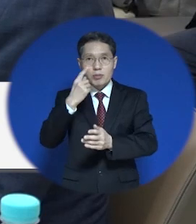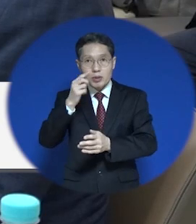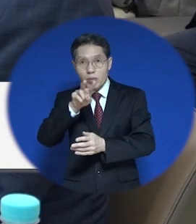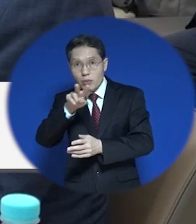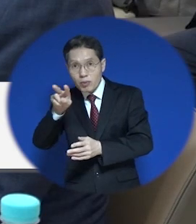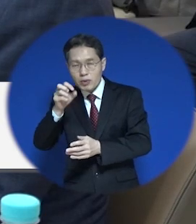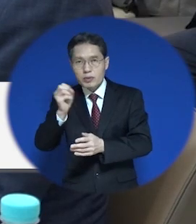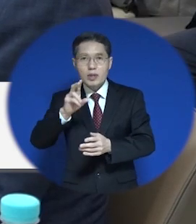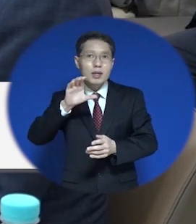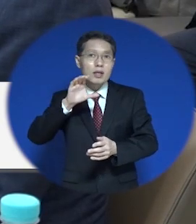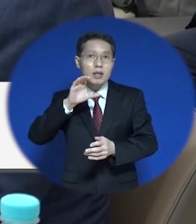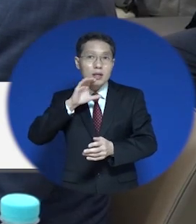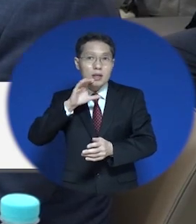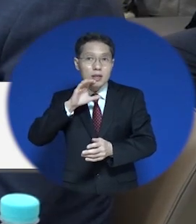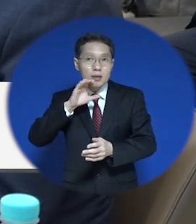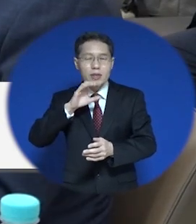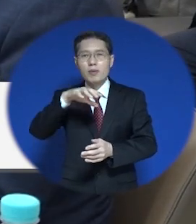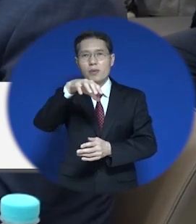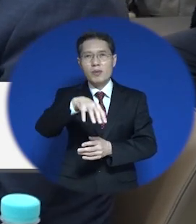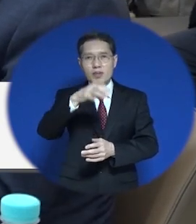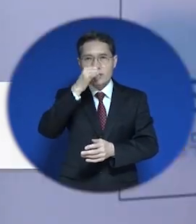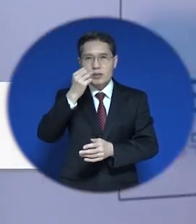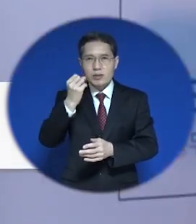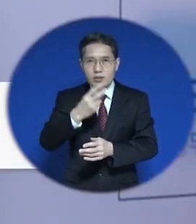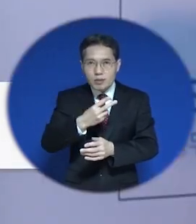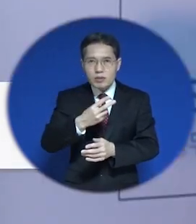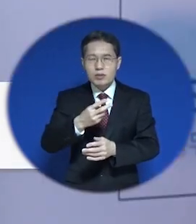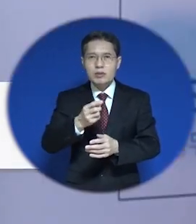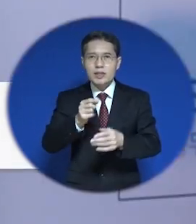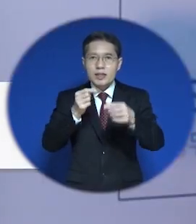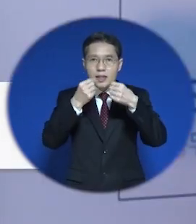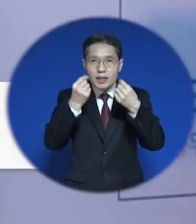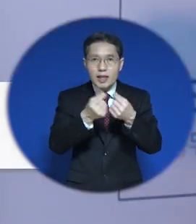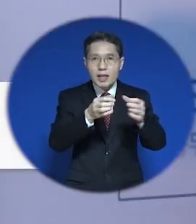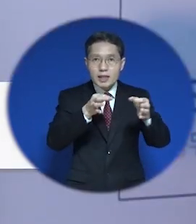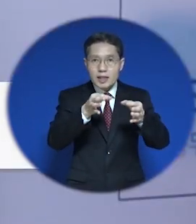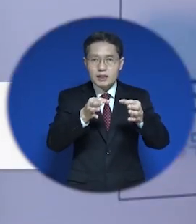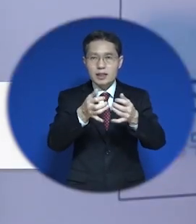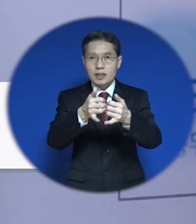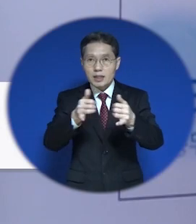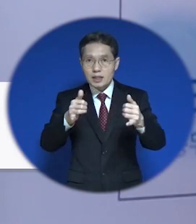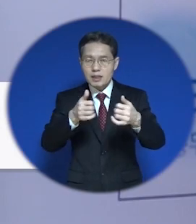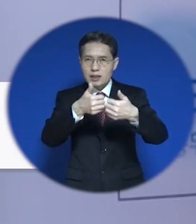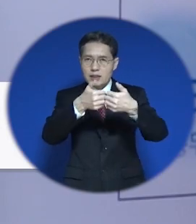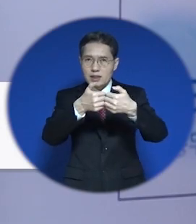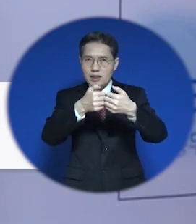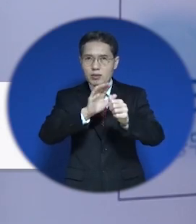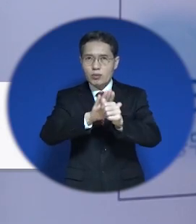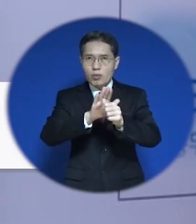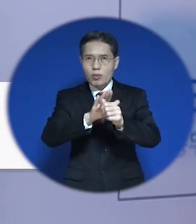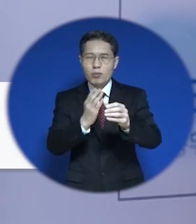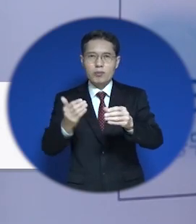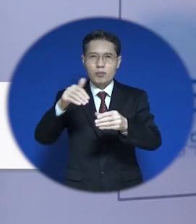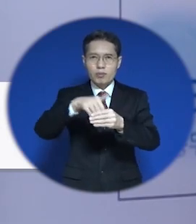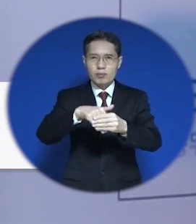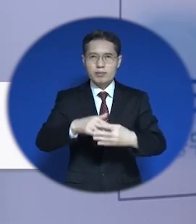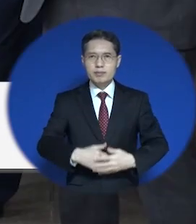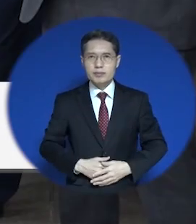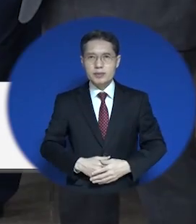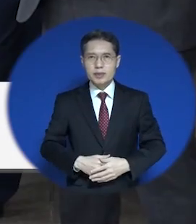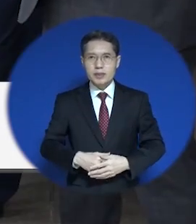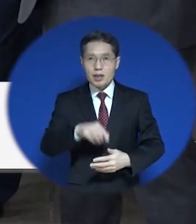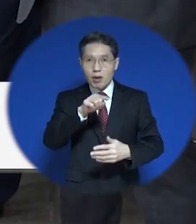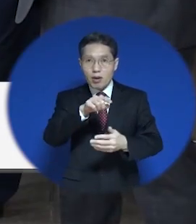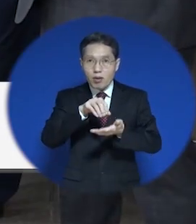시청, 카페 셀프바 등을 갖췄고 향후 소상공인과 자영업자를 위한 상담 지원 기능도 추가합니다.